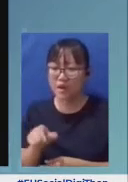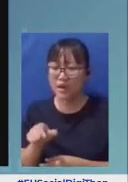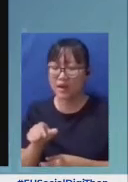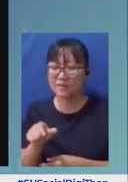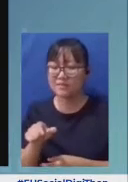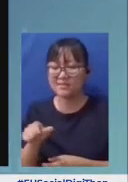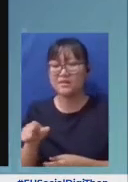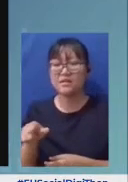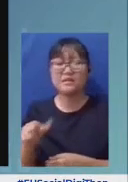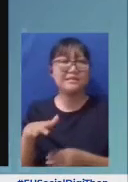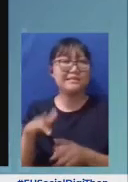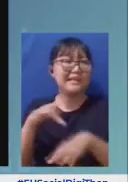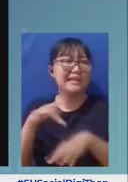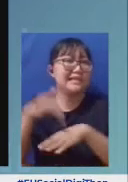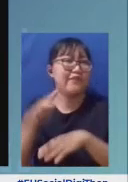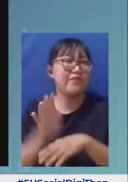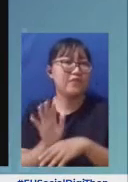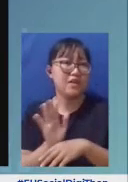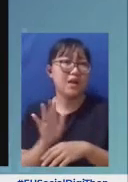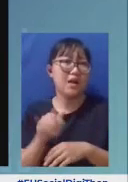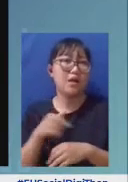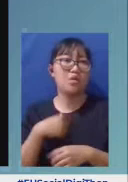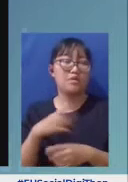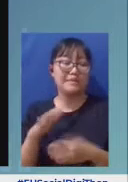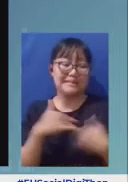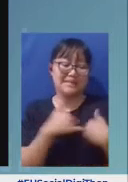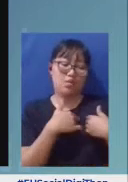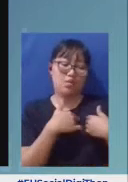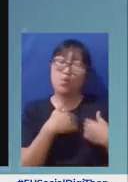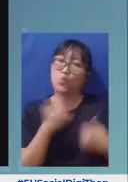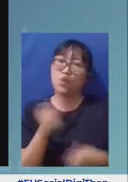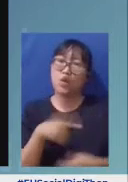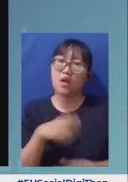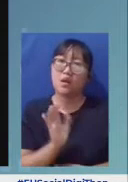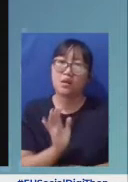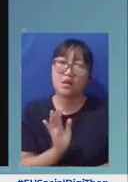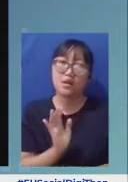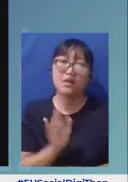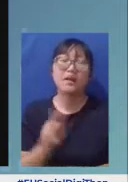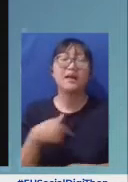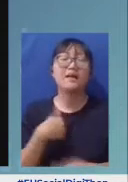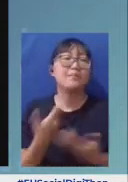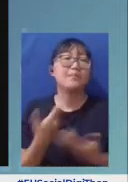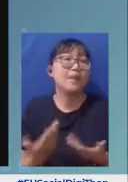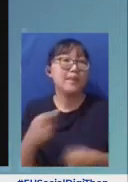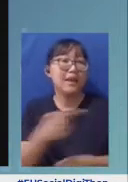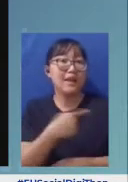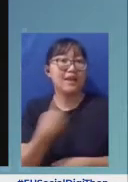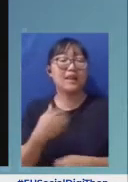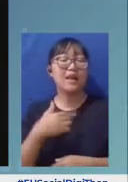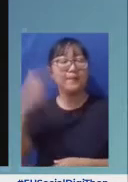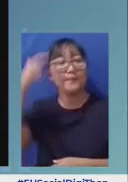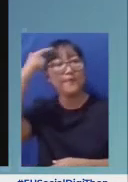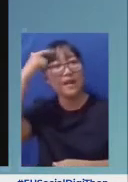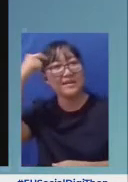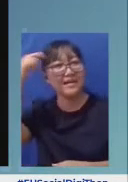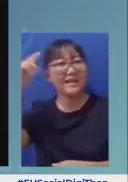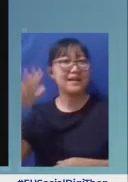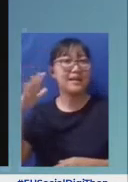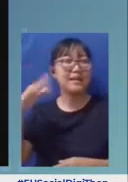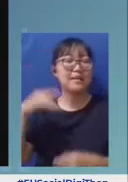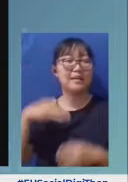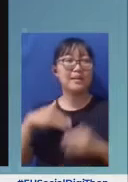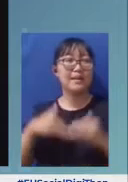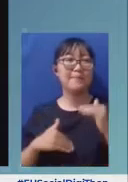tidak. Justru disitulah letaknya, apakah kita menjadi orang yang berempati atau tidak. Ya, jadi butuh nih social skills yang